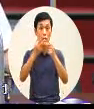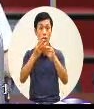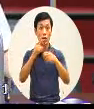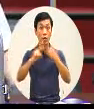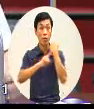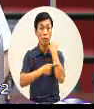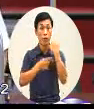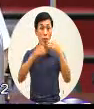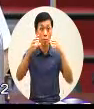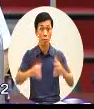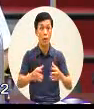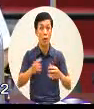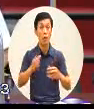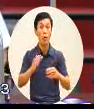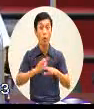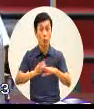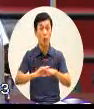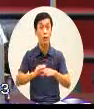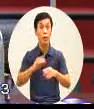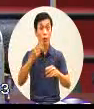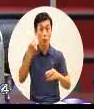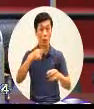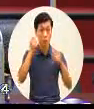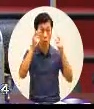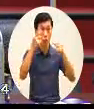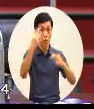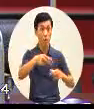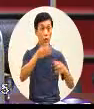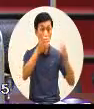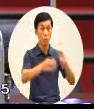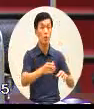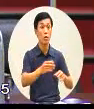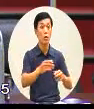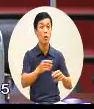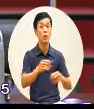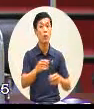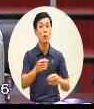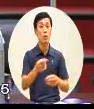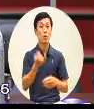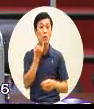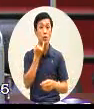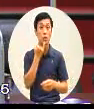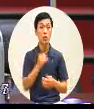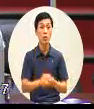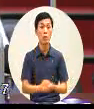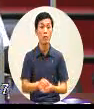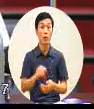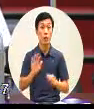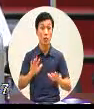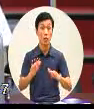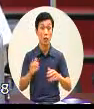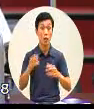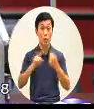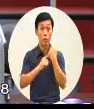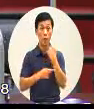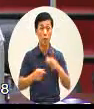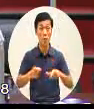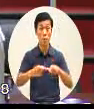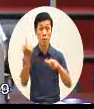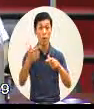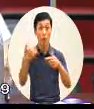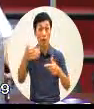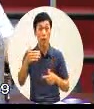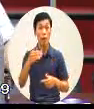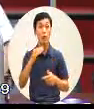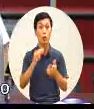没有人会讲话。如果高雄市现在公司还有那么多没有解决，那就以前的公布办法，用公